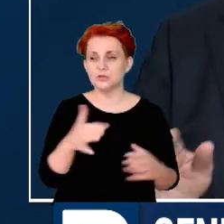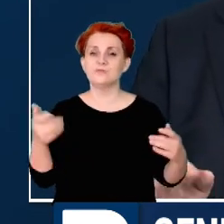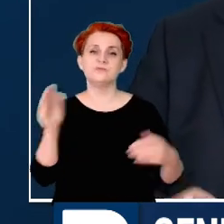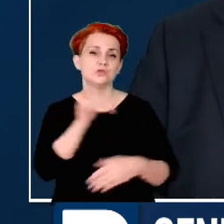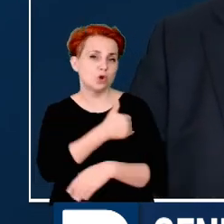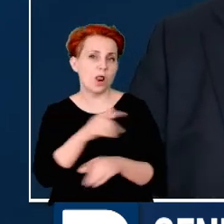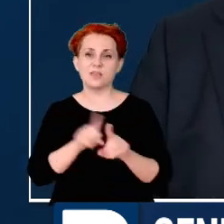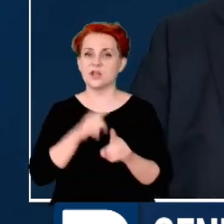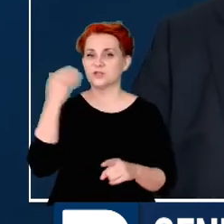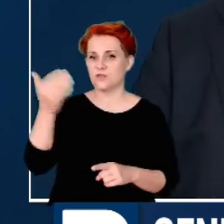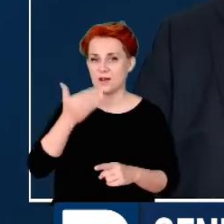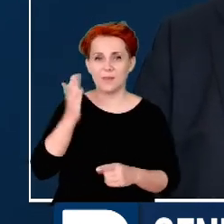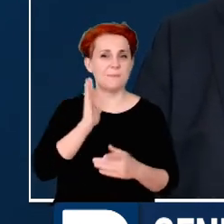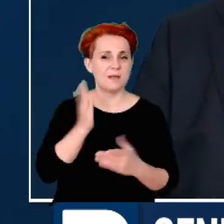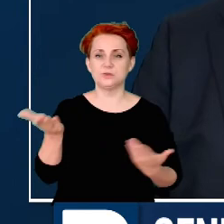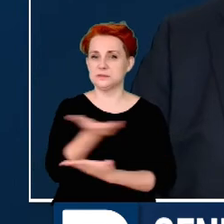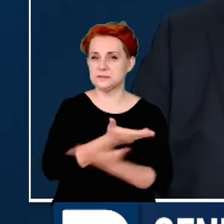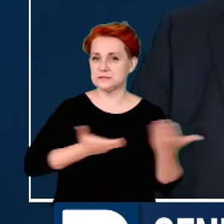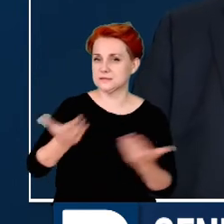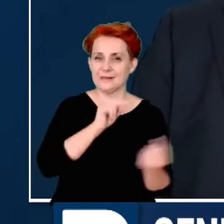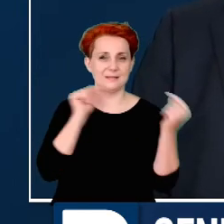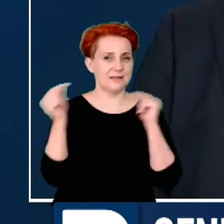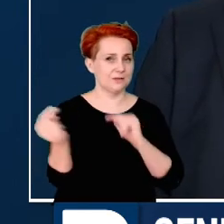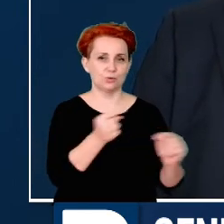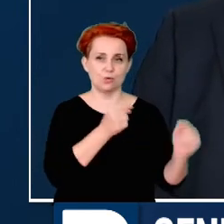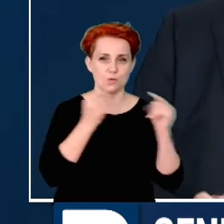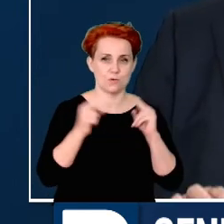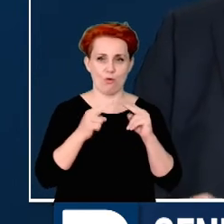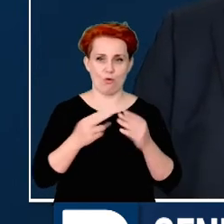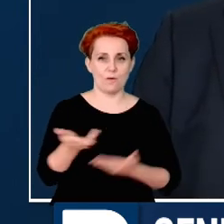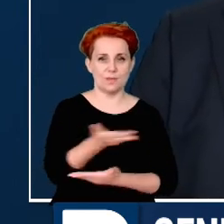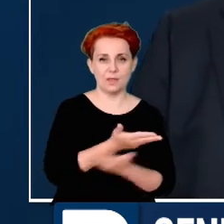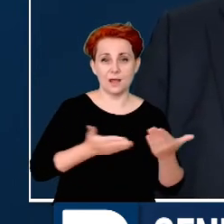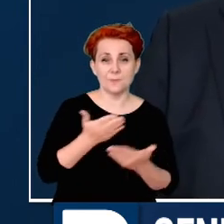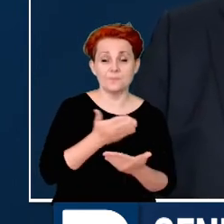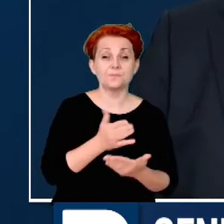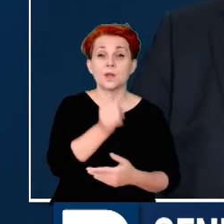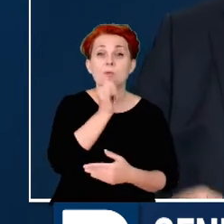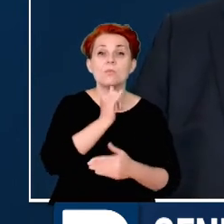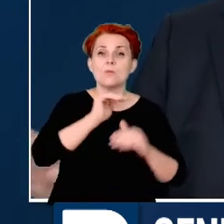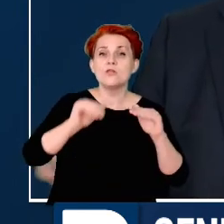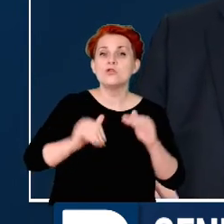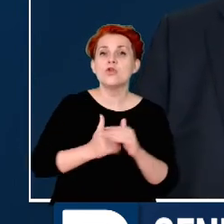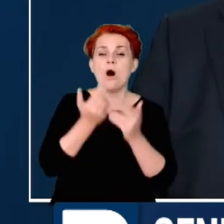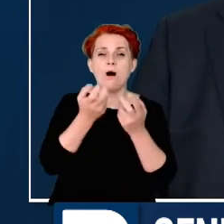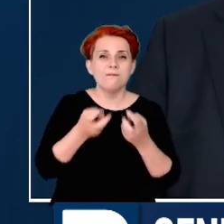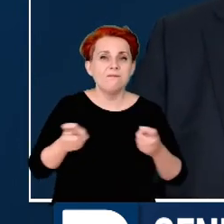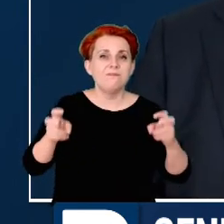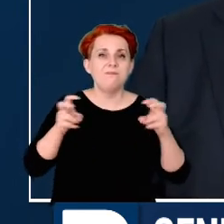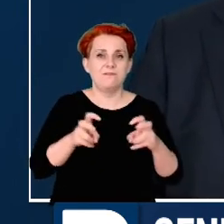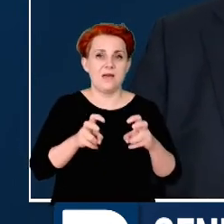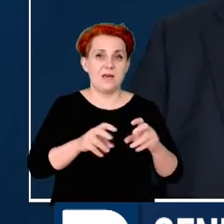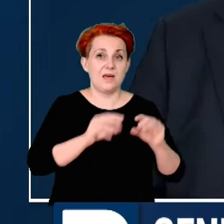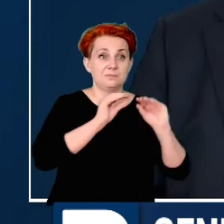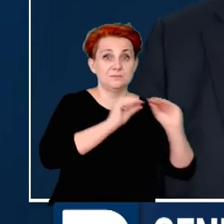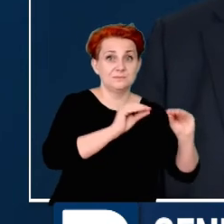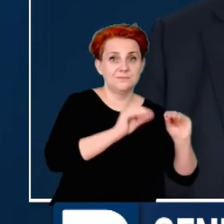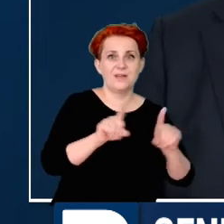mieli płaszczyznę do dyskusji, do interakcji, do próby wprowadzenia czegoś nowego w elemencie zarówno kształceniowym, jak i